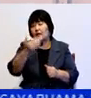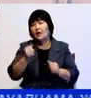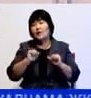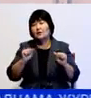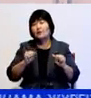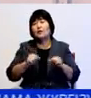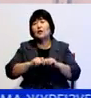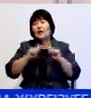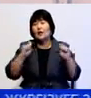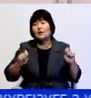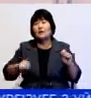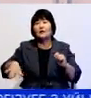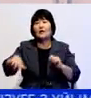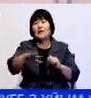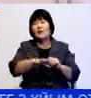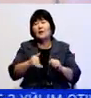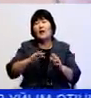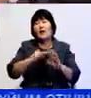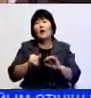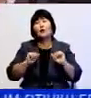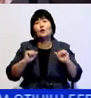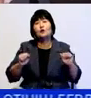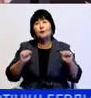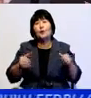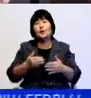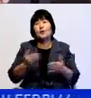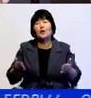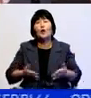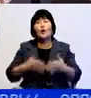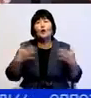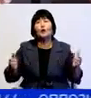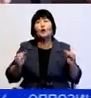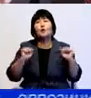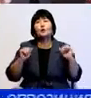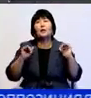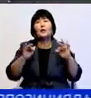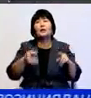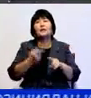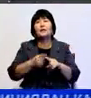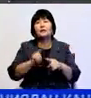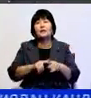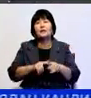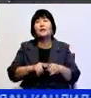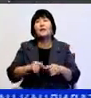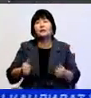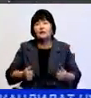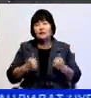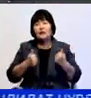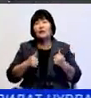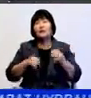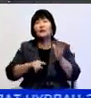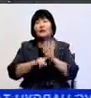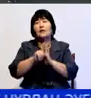ашық алаңдар салынып, ауыл спортынан үлкен спортқа дейінгі спортшыларды шыңдап шығарып келе